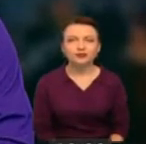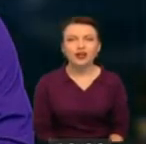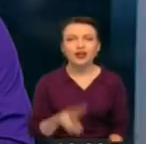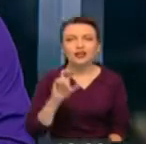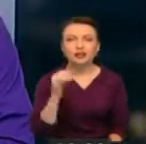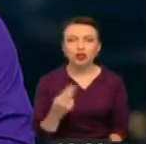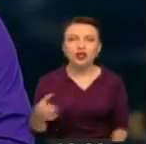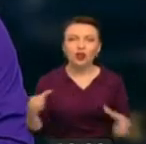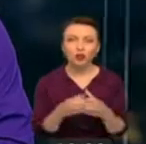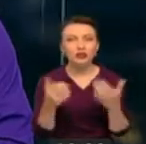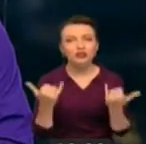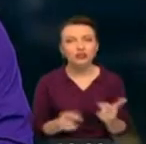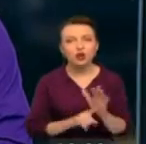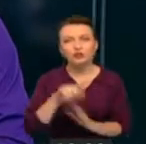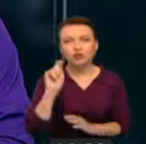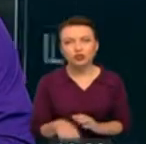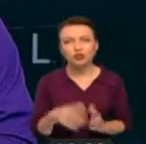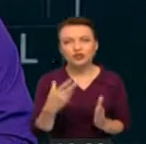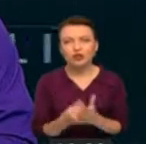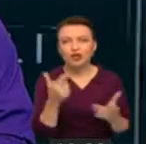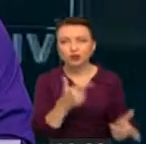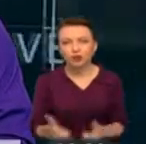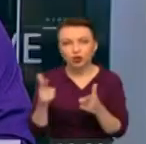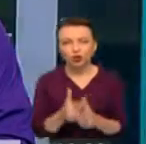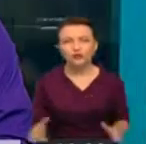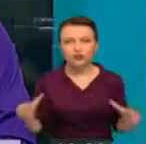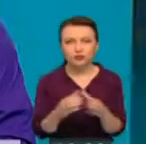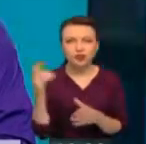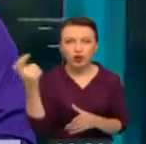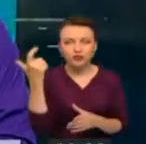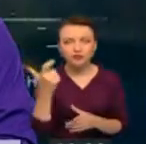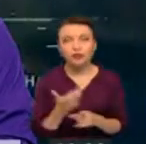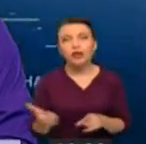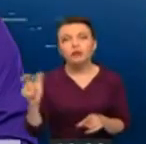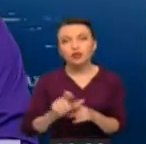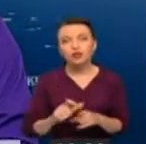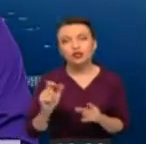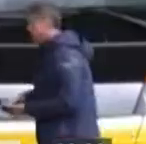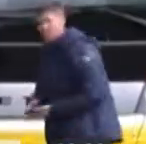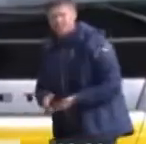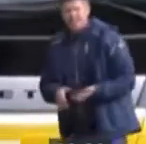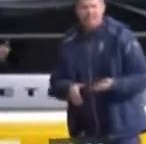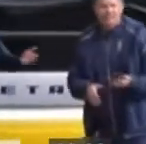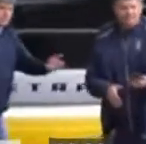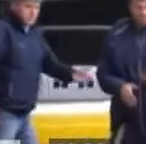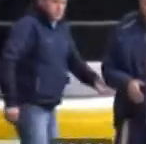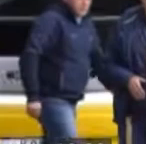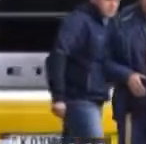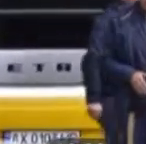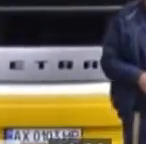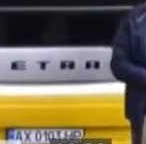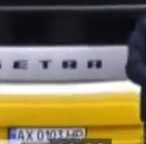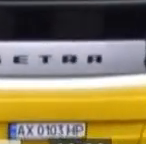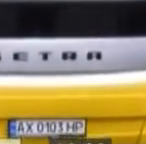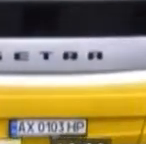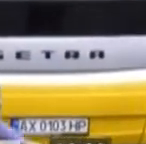Національна команда відсьогодні розпочала свій підготовчий збір у Харкові. Більшість збірників прилетіла регулярним ранковим рейсом із Києва.